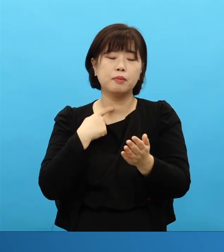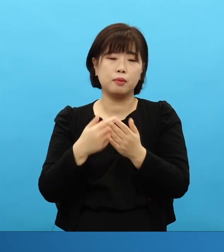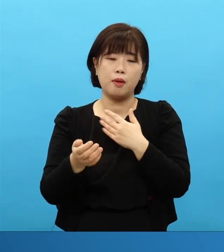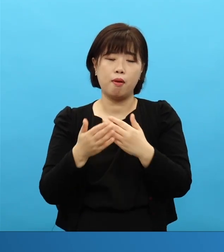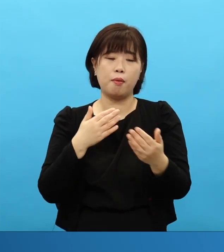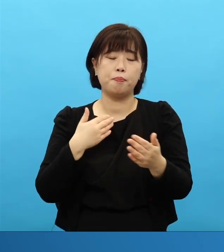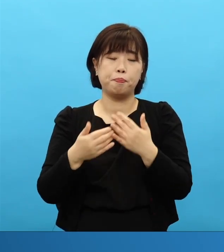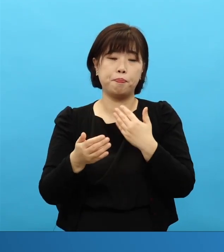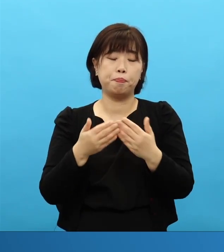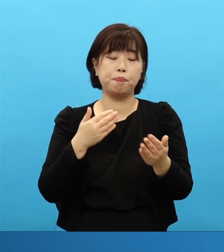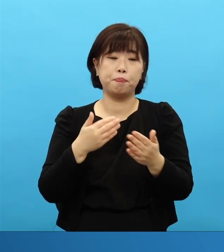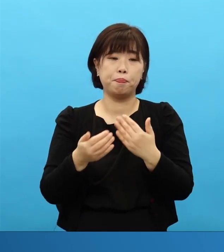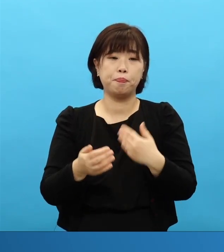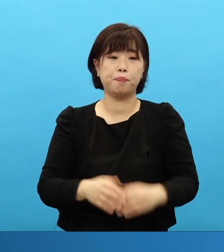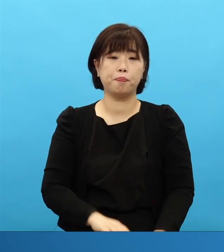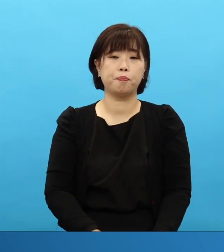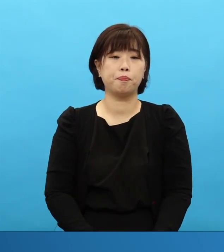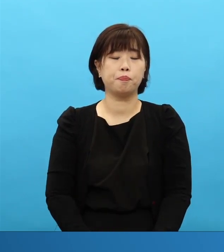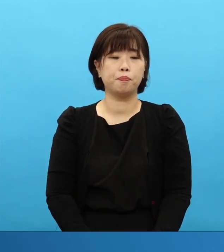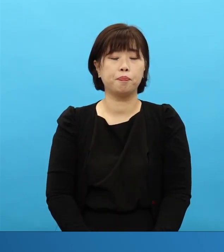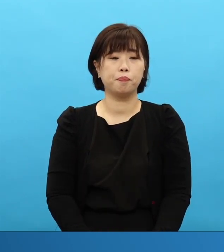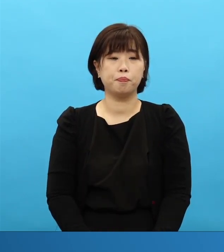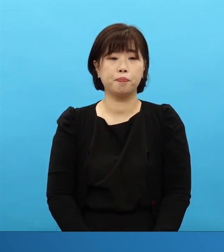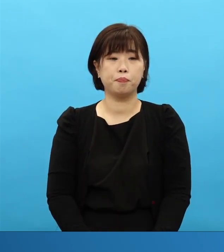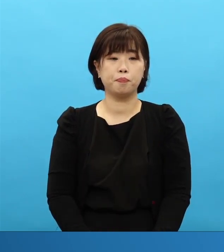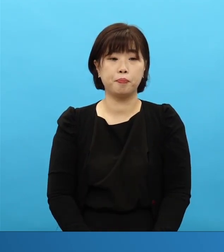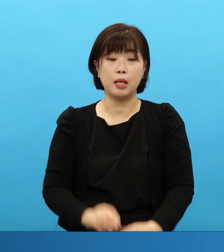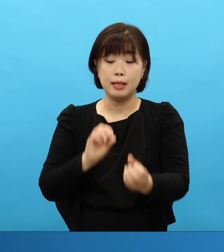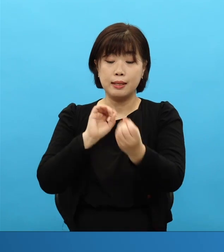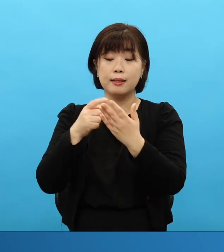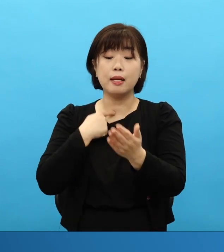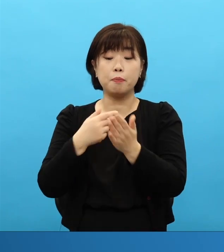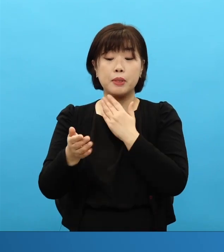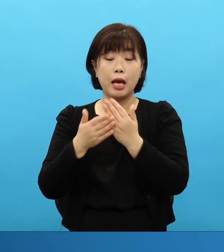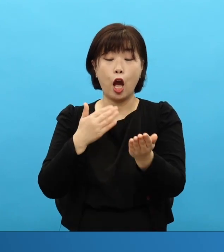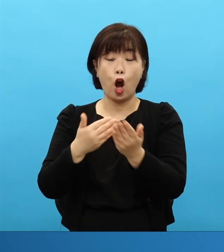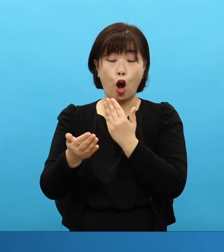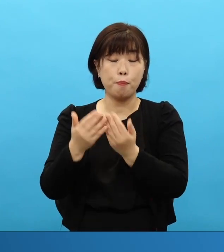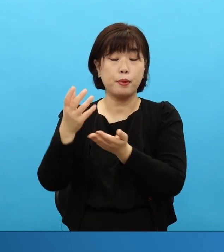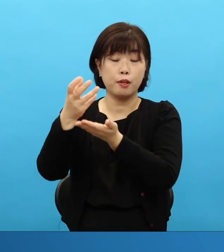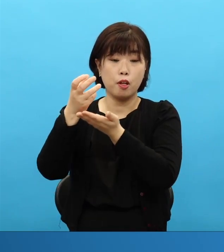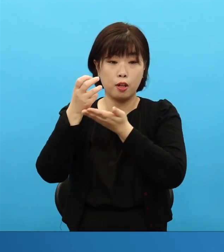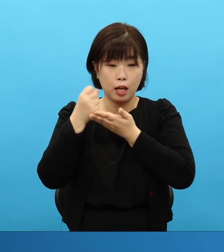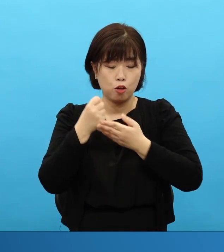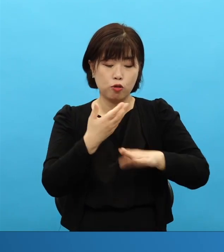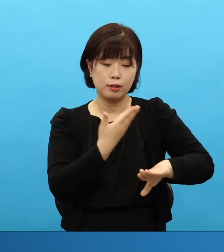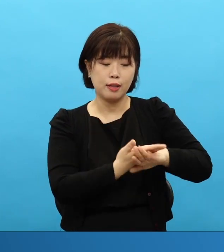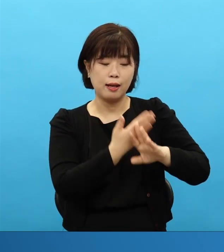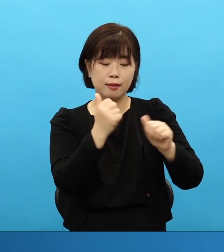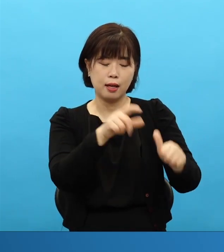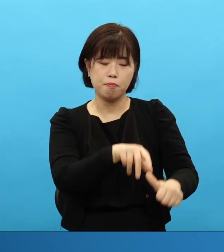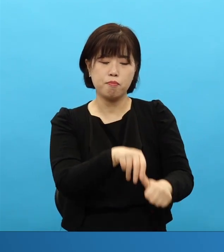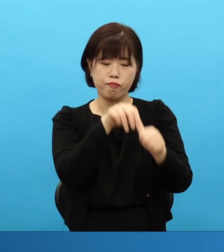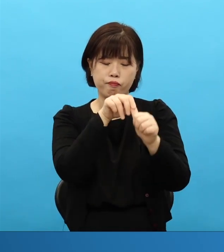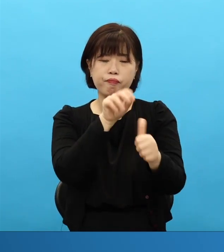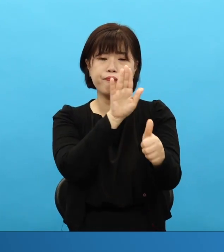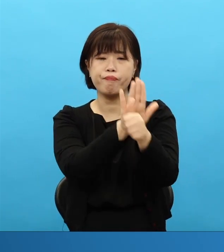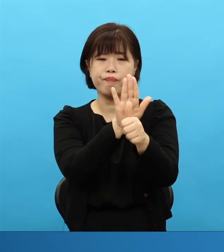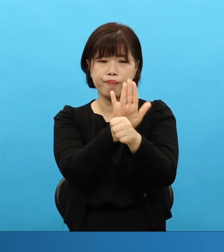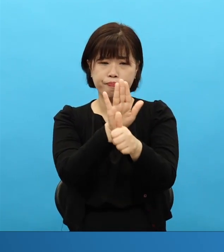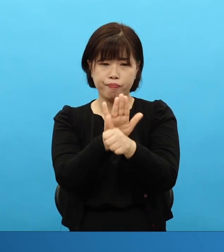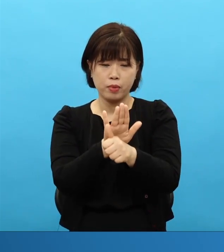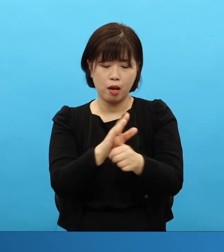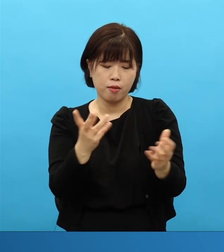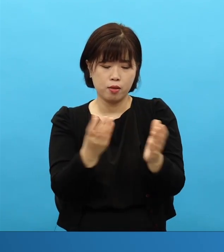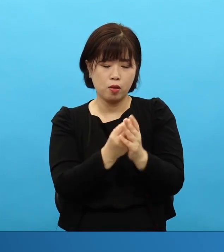cannot understand. 그러면 이 능력 가지고 또 다른 사람을 살려내는 절대 응답받는 망대를 만들어 놓고 또